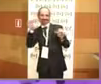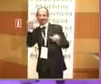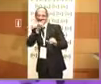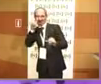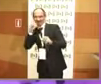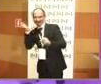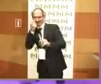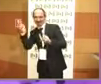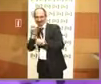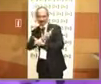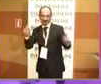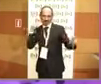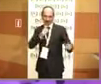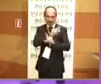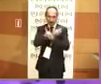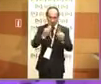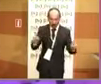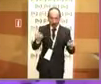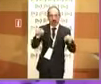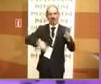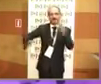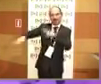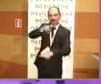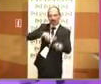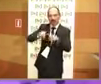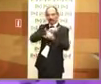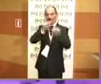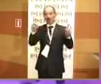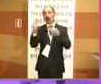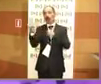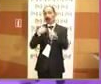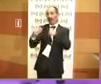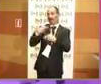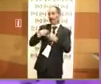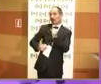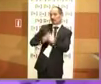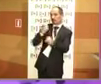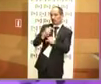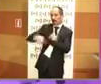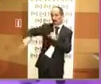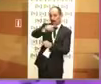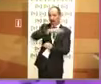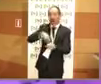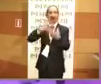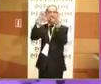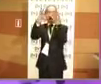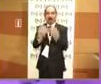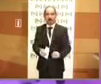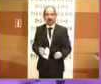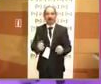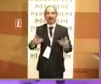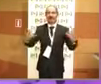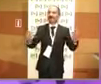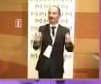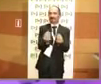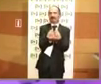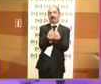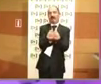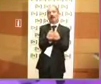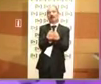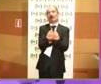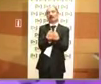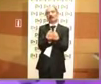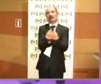che nessuno cerca, che nessuno chiede alla nostra storia, ma ammettere insieme che